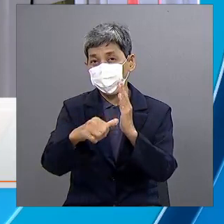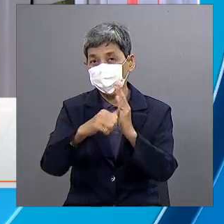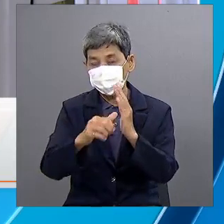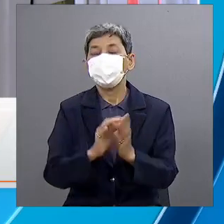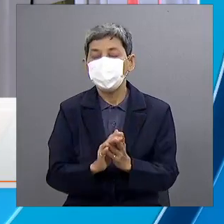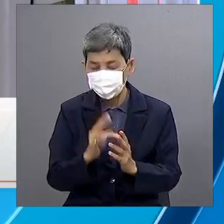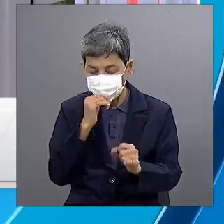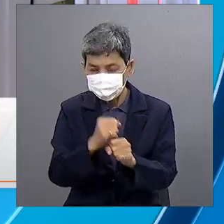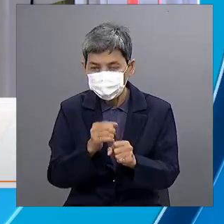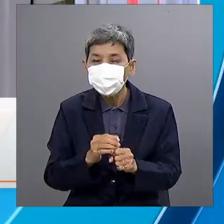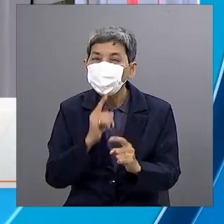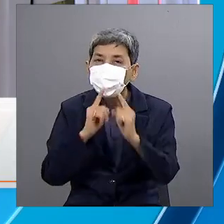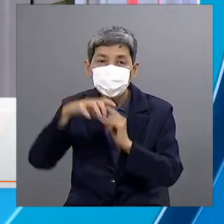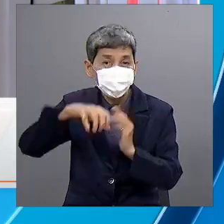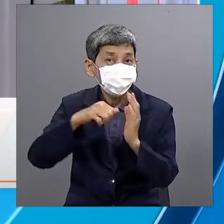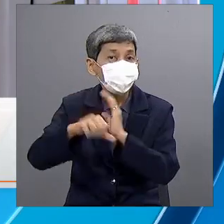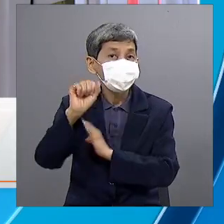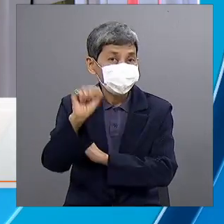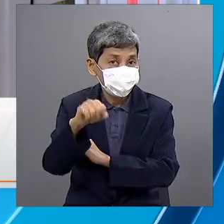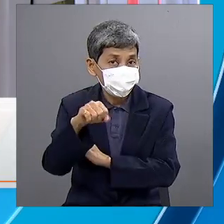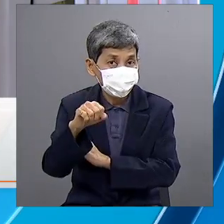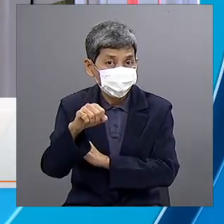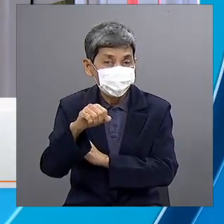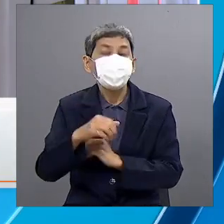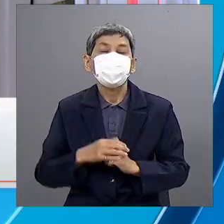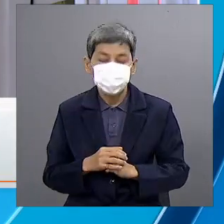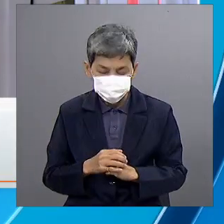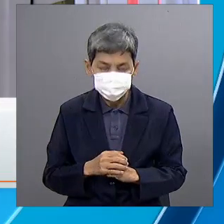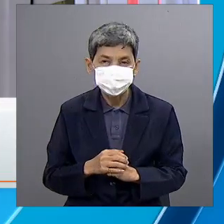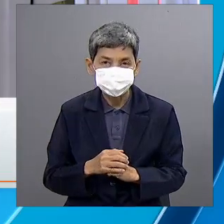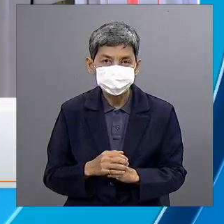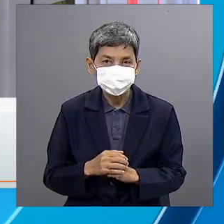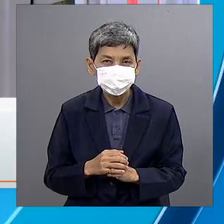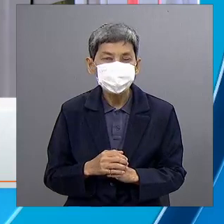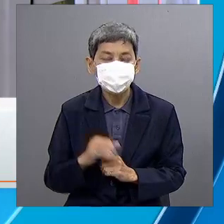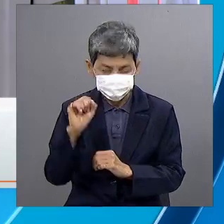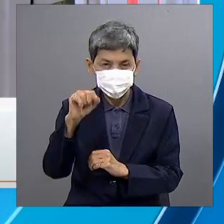าแบบนี้น่าจะเป็นวิธีทางออกที่ดีที่สุดใช่ไหมฮะ ค่ะเพราะว่าเ